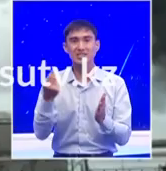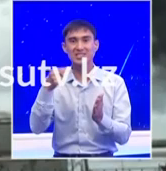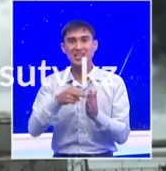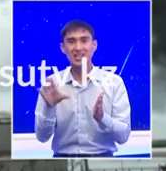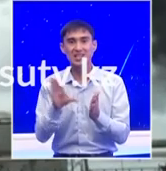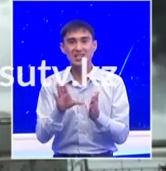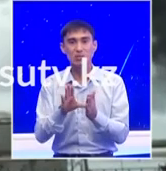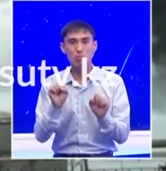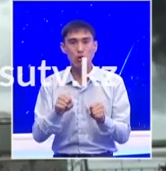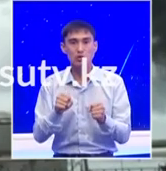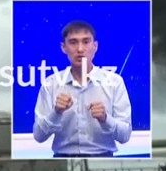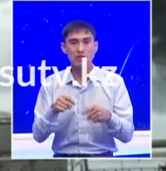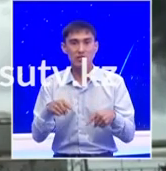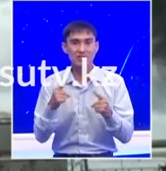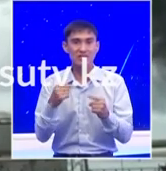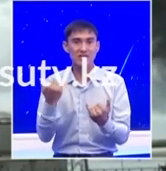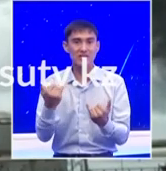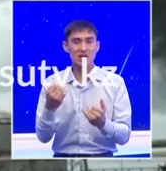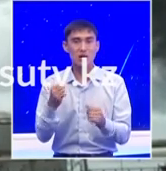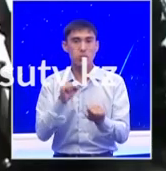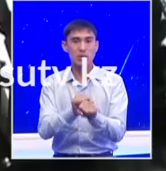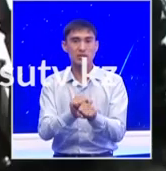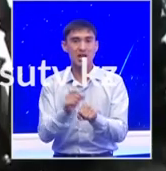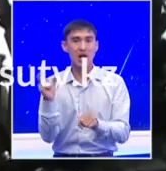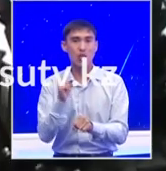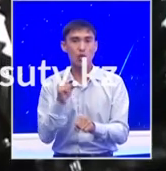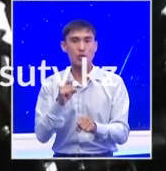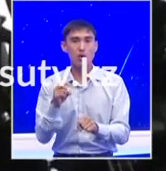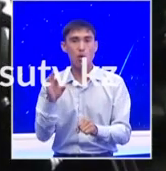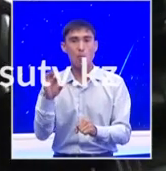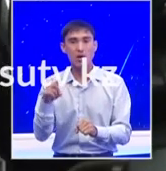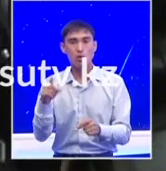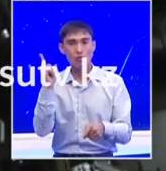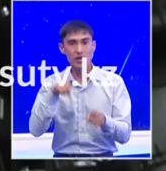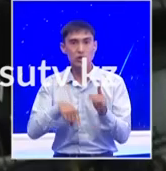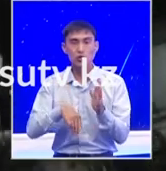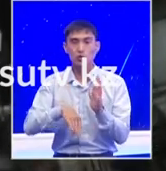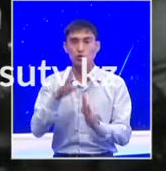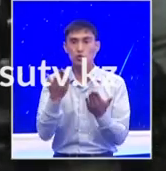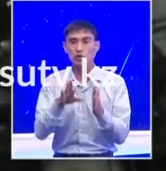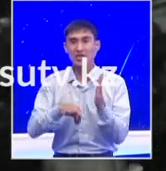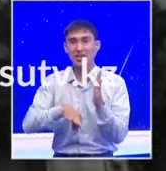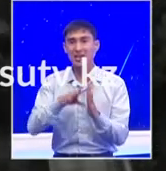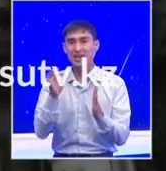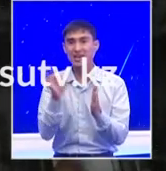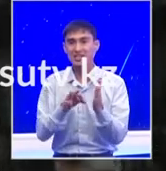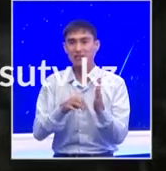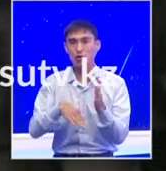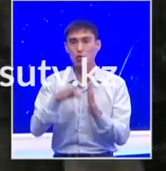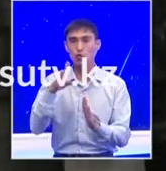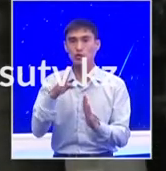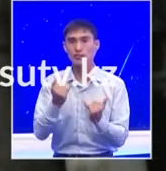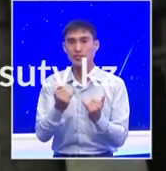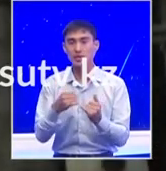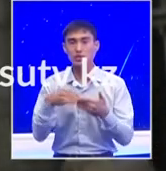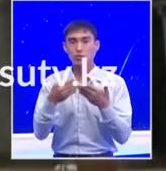энергоносители может подорвать восстановление их экономик. Однако в ОПЕК уверяют, что в случае резкого роста спроса смогут скорректировать добычу